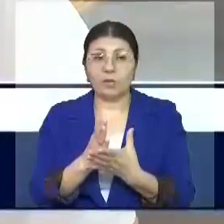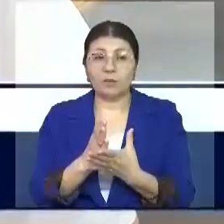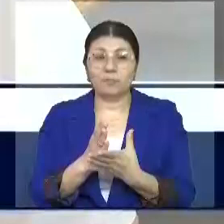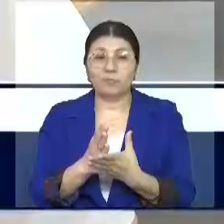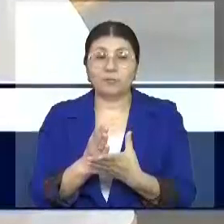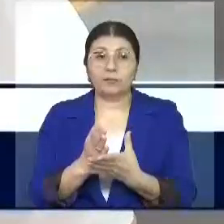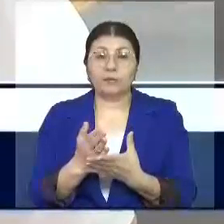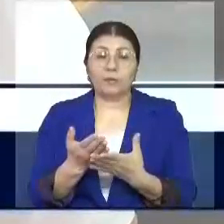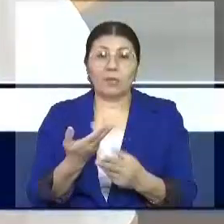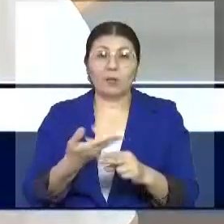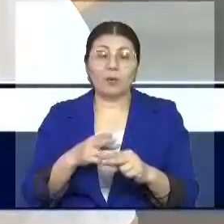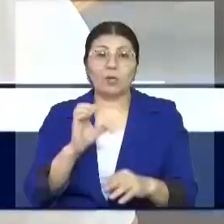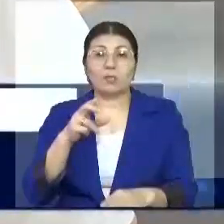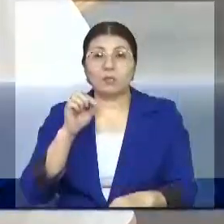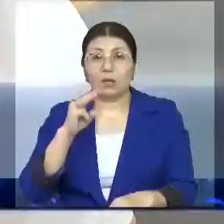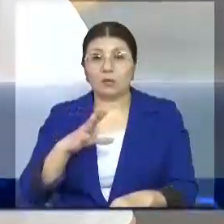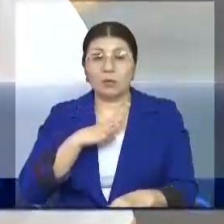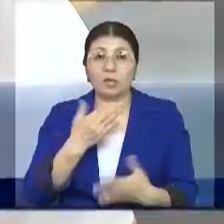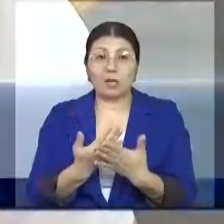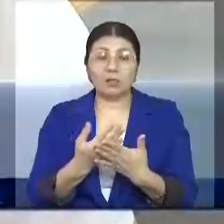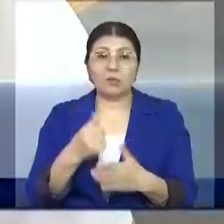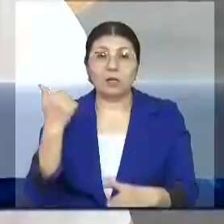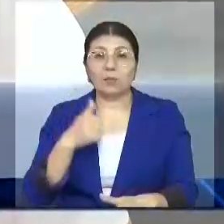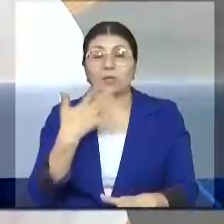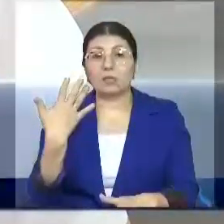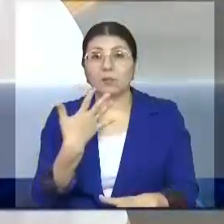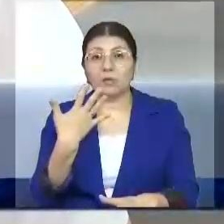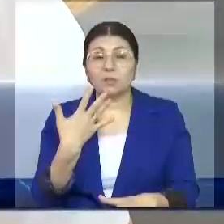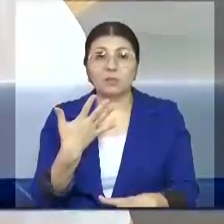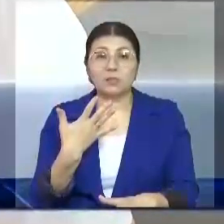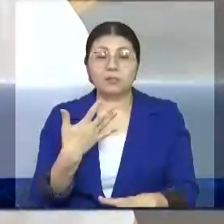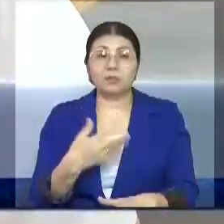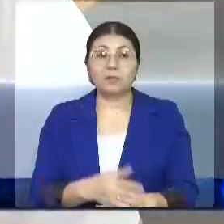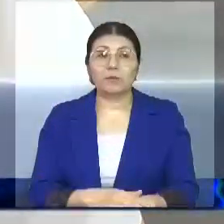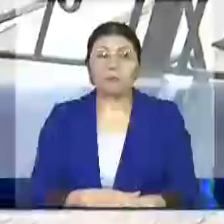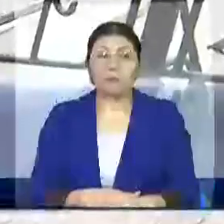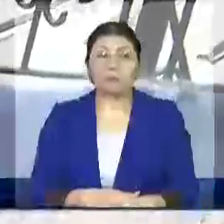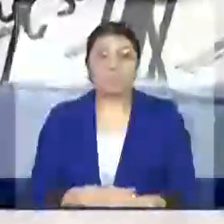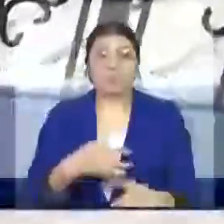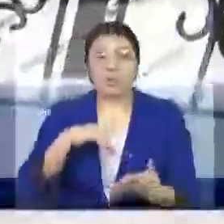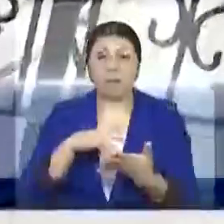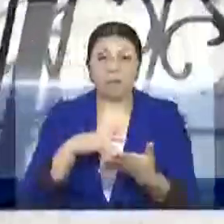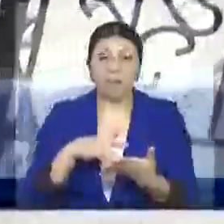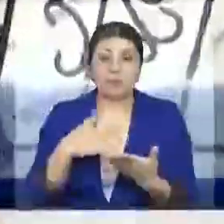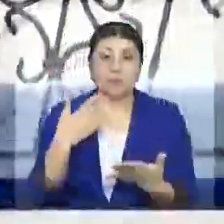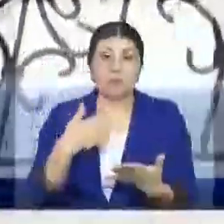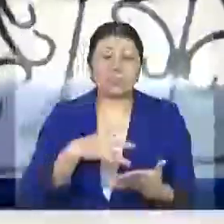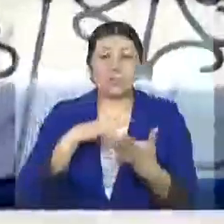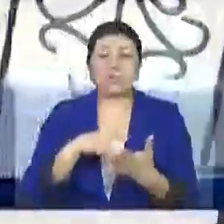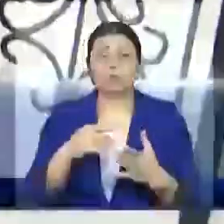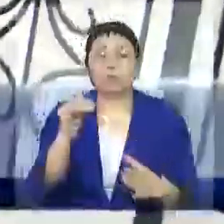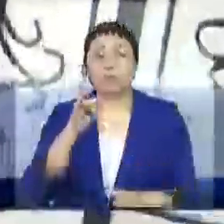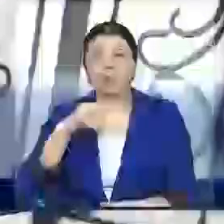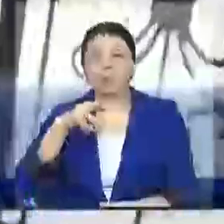Бұған дейін тек Скат орындаған, қазір аптасына 5 рейстен осы 3 әуе компания орындайды. Қаламыздағы турфирмалардың біріне